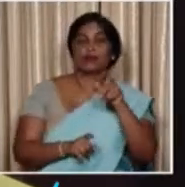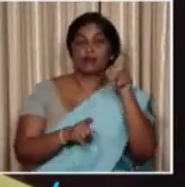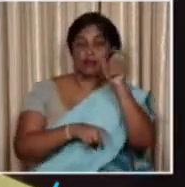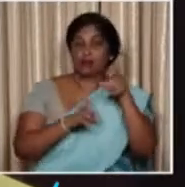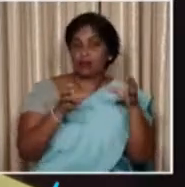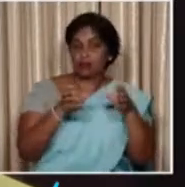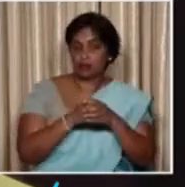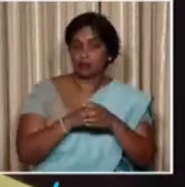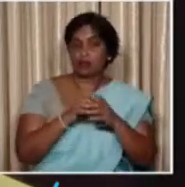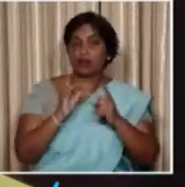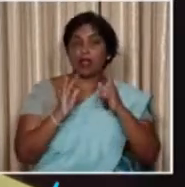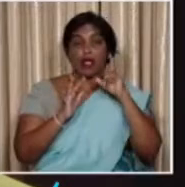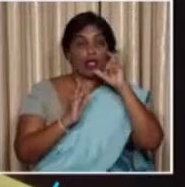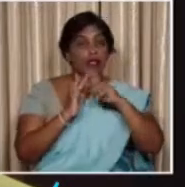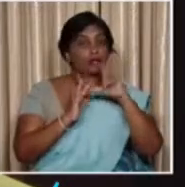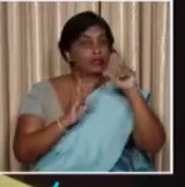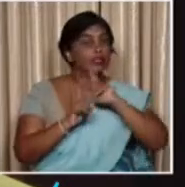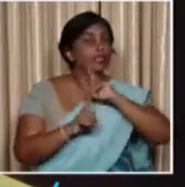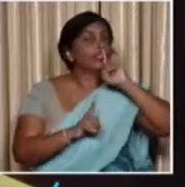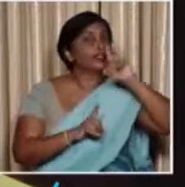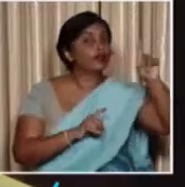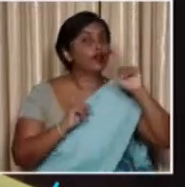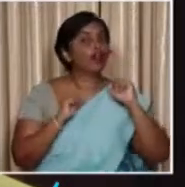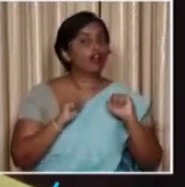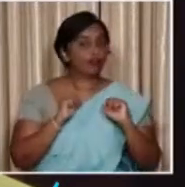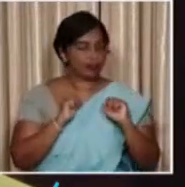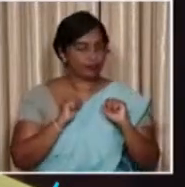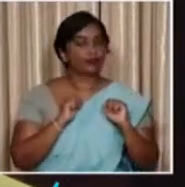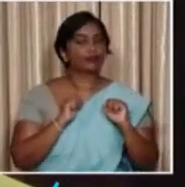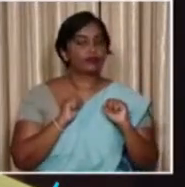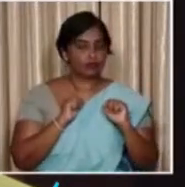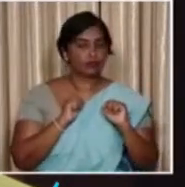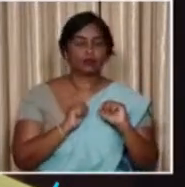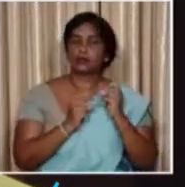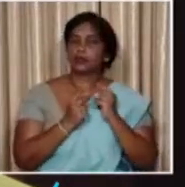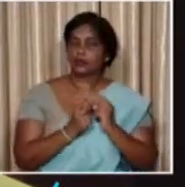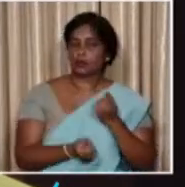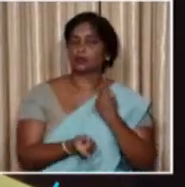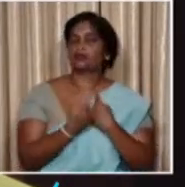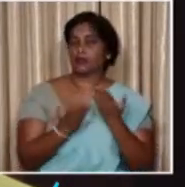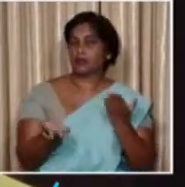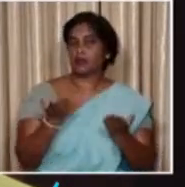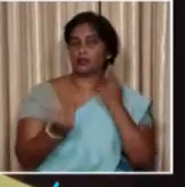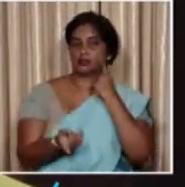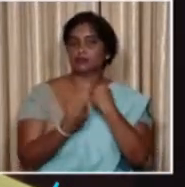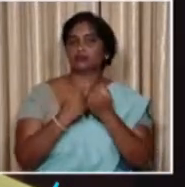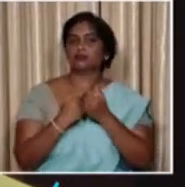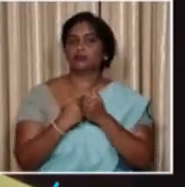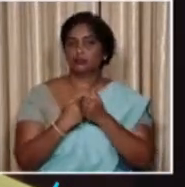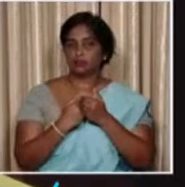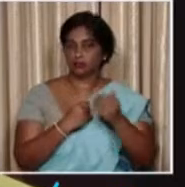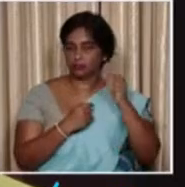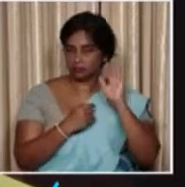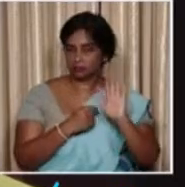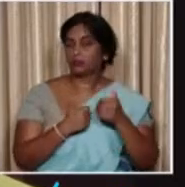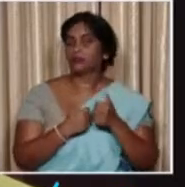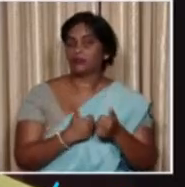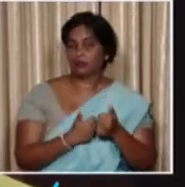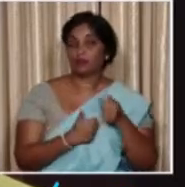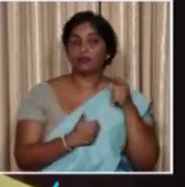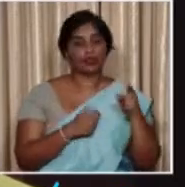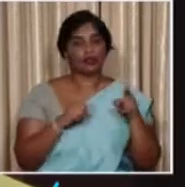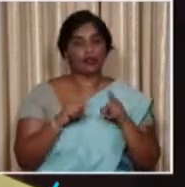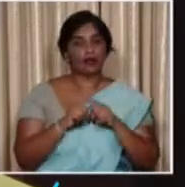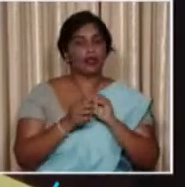කණ්ඩායම් ජාත්‍යන්තරයට ගිහිල්ලා කවුද මේ යෝජනා ටික කරේ කියන එක ගැන වහාම අපක්ෂපාතී පරීක්ෂණයක් පැවැත්වීම සුදුසුයි ඒ